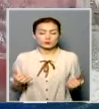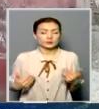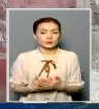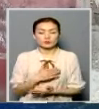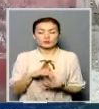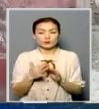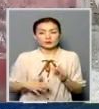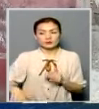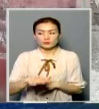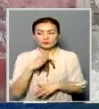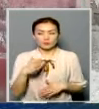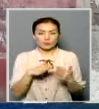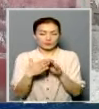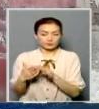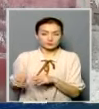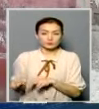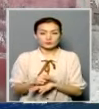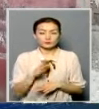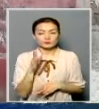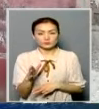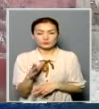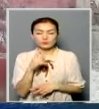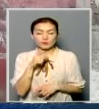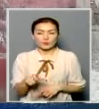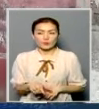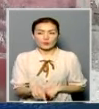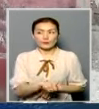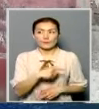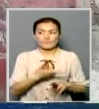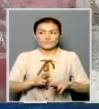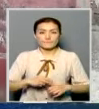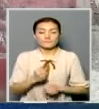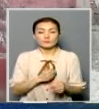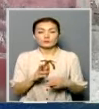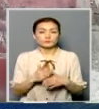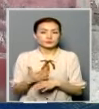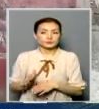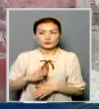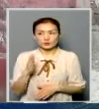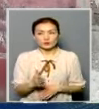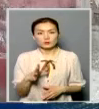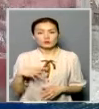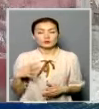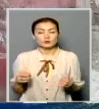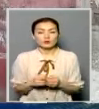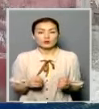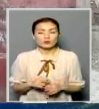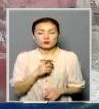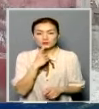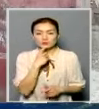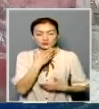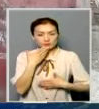новых населенных пунктов, жилых секторов, где будут проложены дороги. Мы проведем анализ улиц, которые когда-то остались без